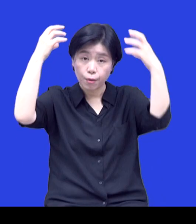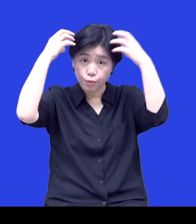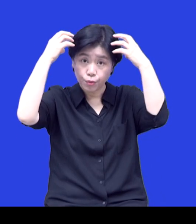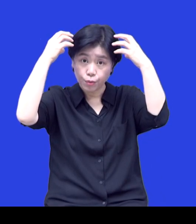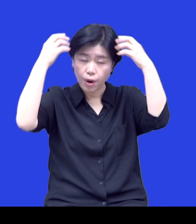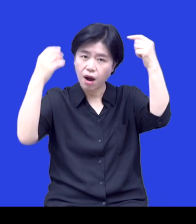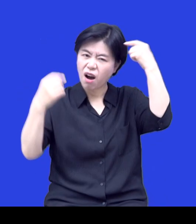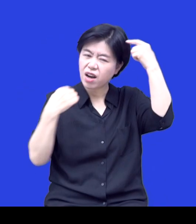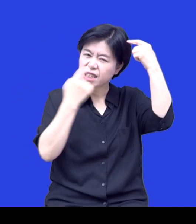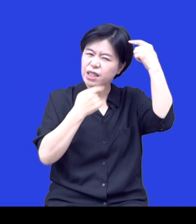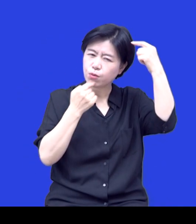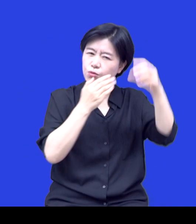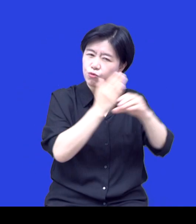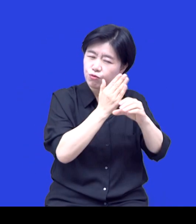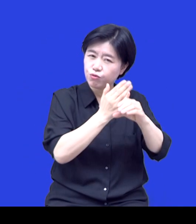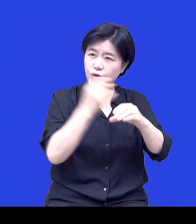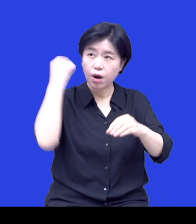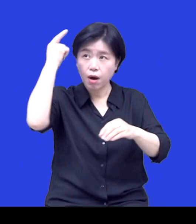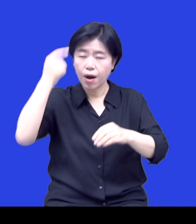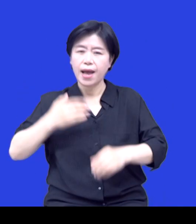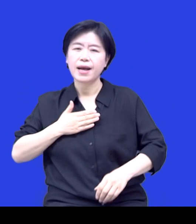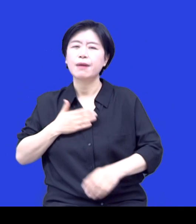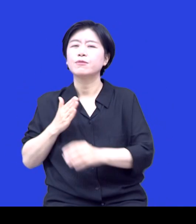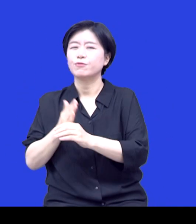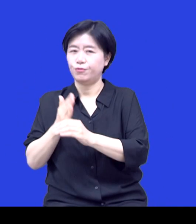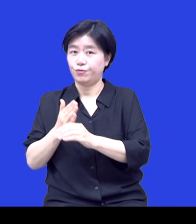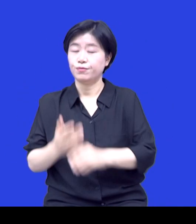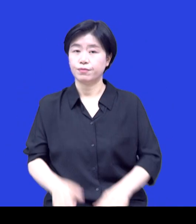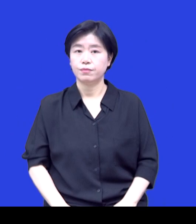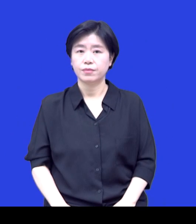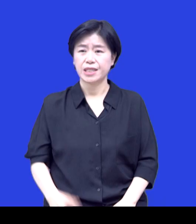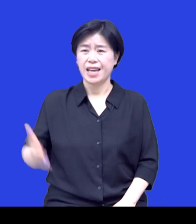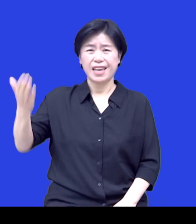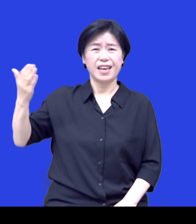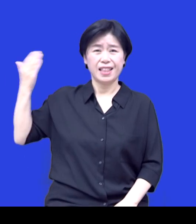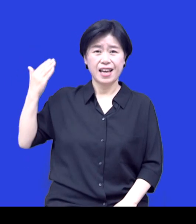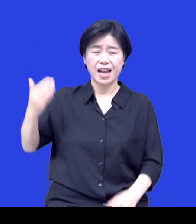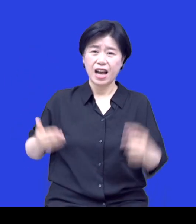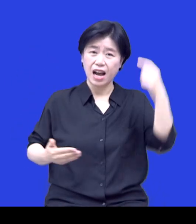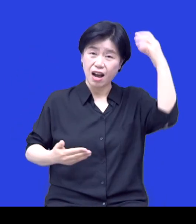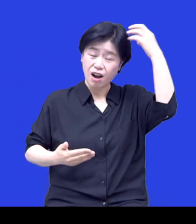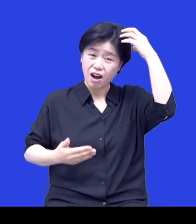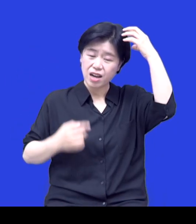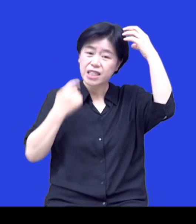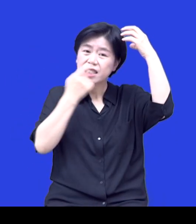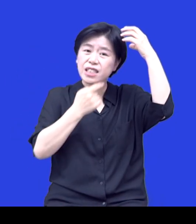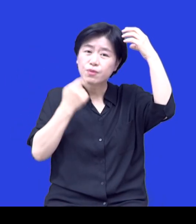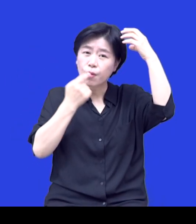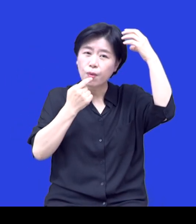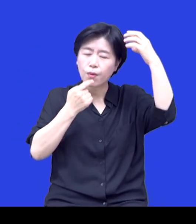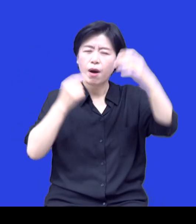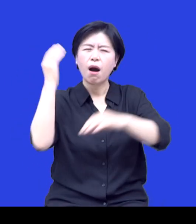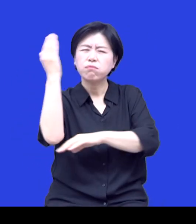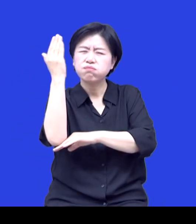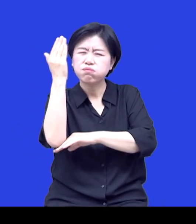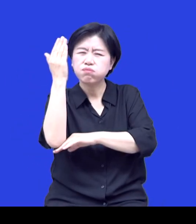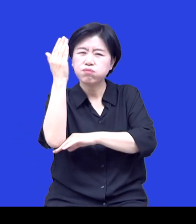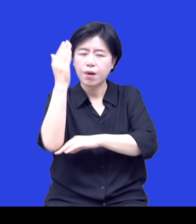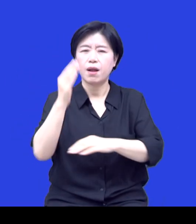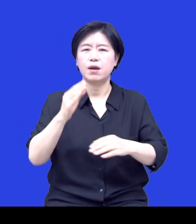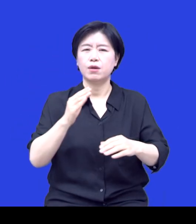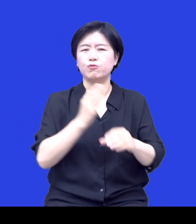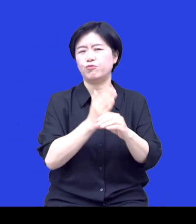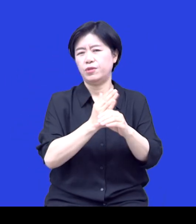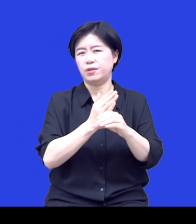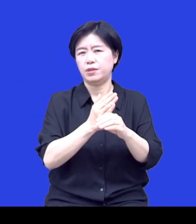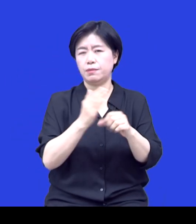때부터 강의적으로 이렇게 논리적인 설교만 해서 사람을 힘들게 했는데 C.S. 루이스는 네. 기독교 변증학에 탁월한 순전한